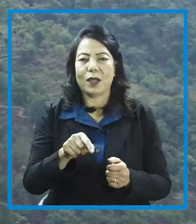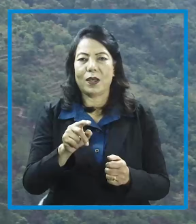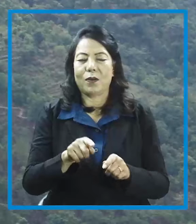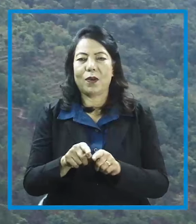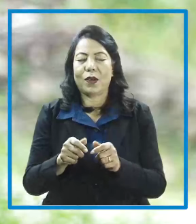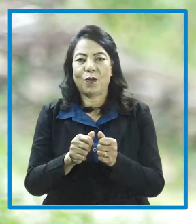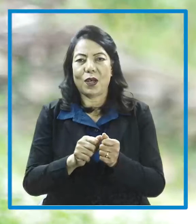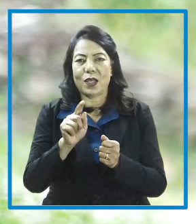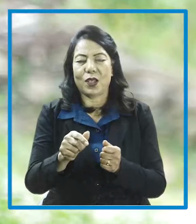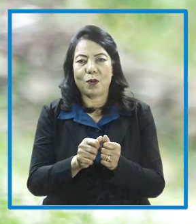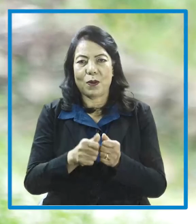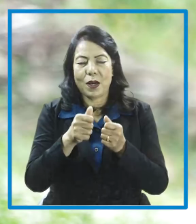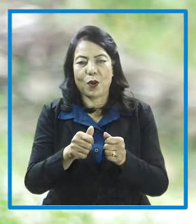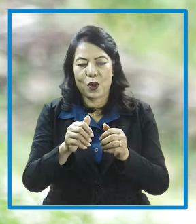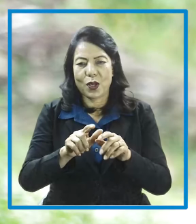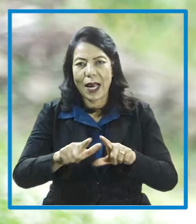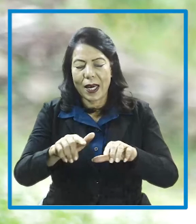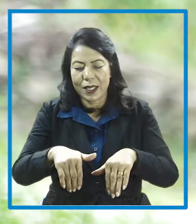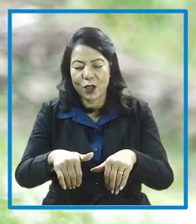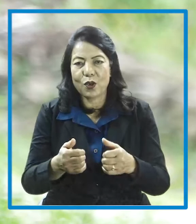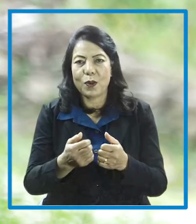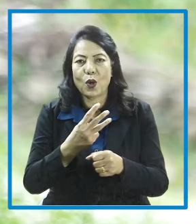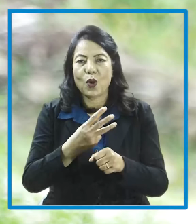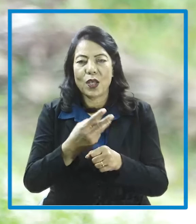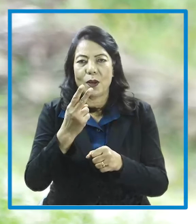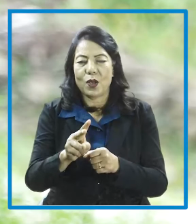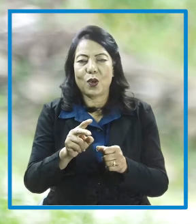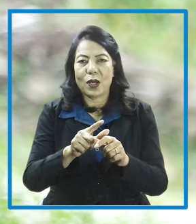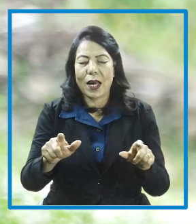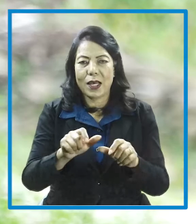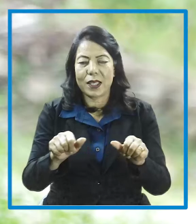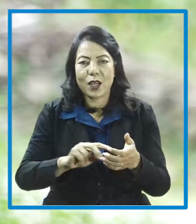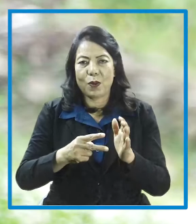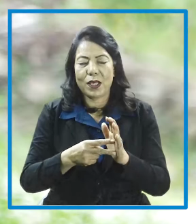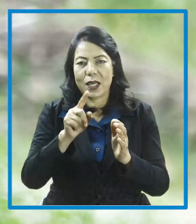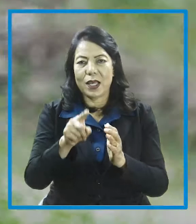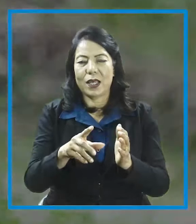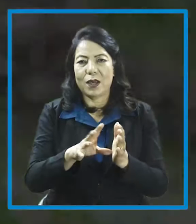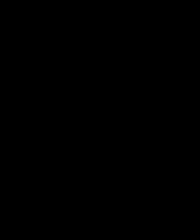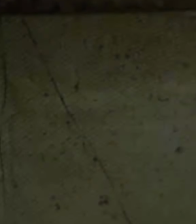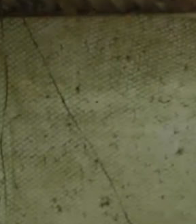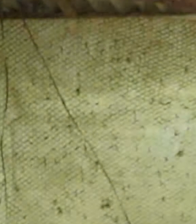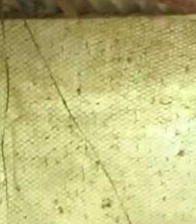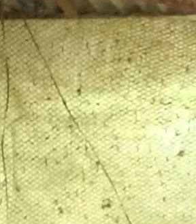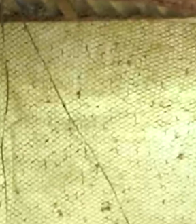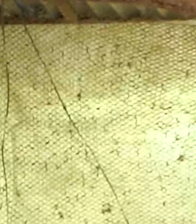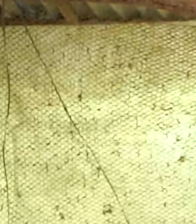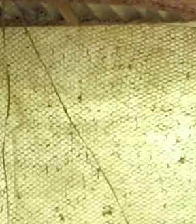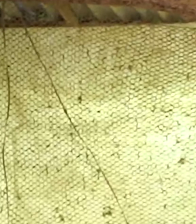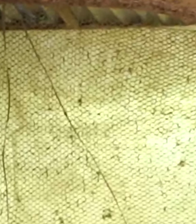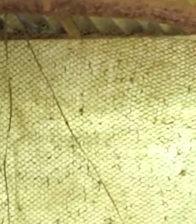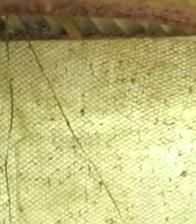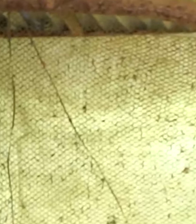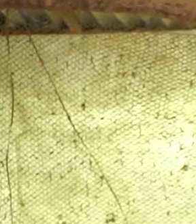बाँझो जोत्नुको पनि मेरो उद्देश्य भनेको त्यो चाहिँ ऊर्जा चाहिँ मलाई यही परियोजना र यही पाठशाला मार्फत नै मिलेको।